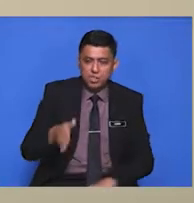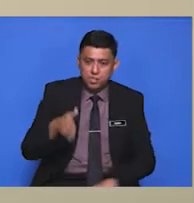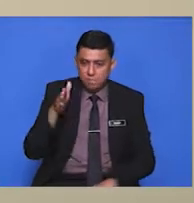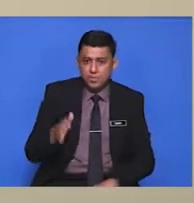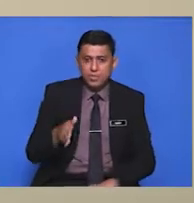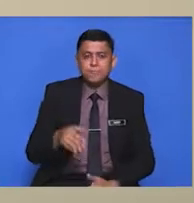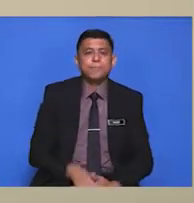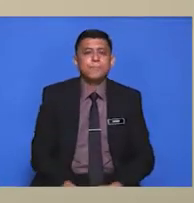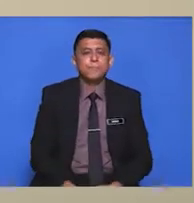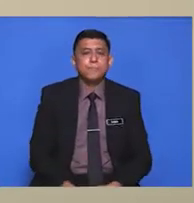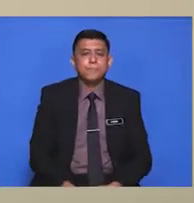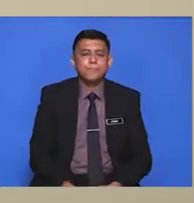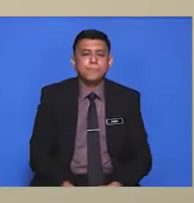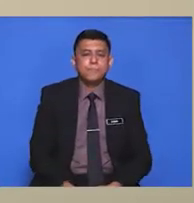Lombong.